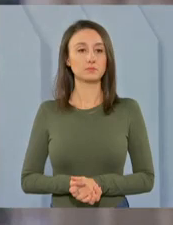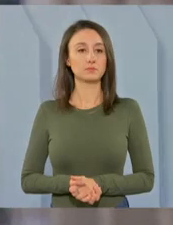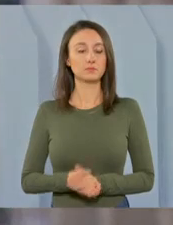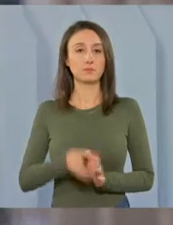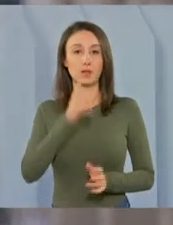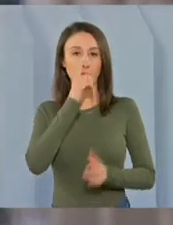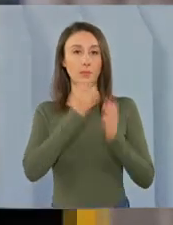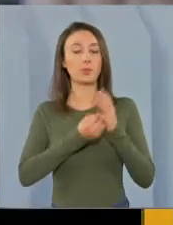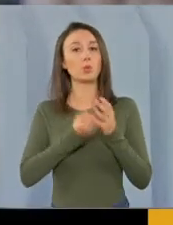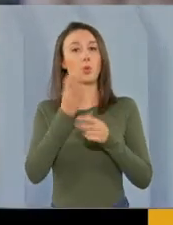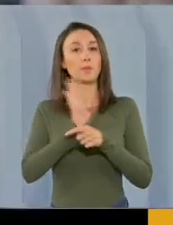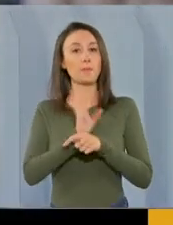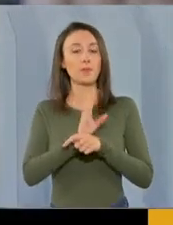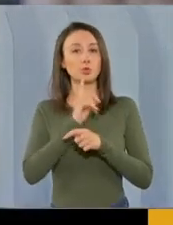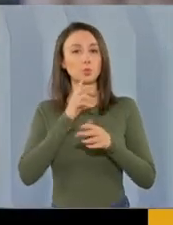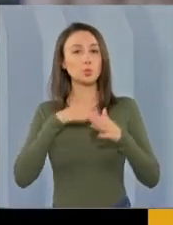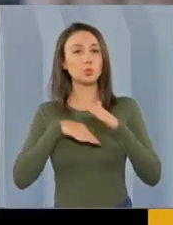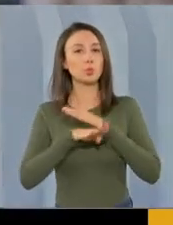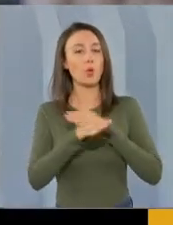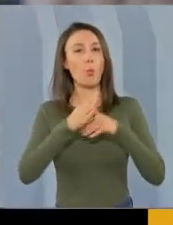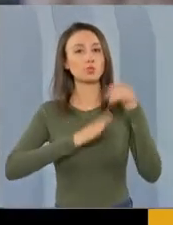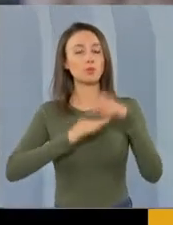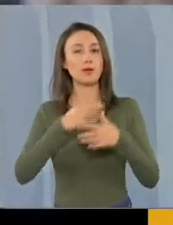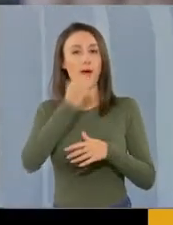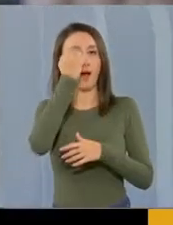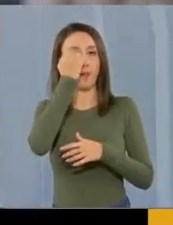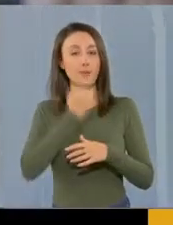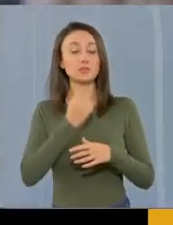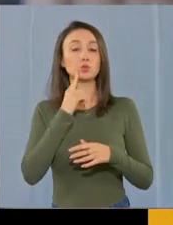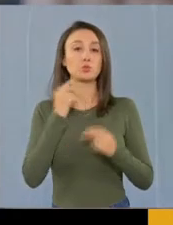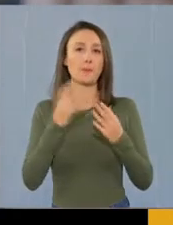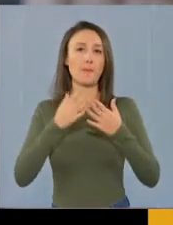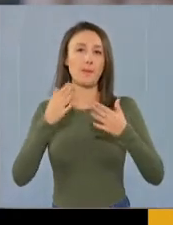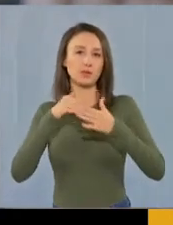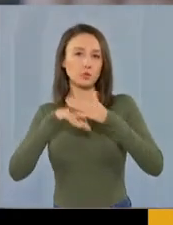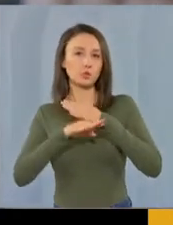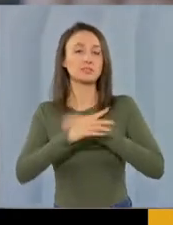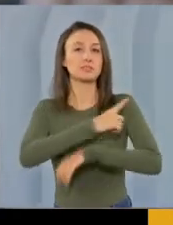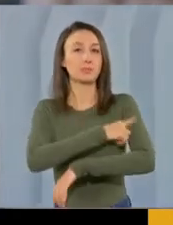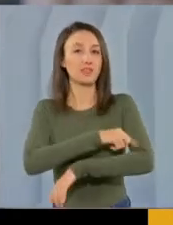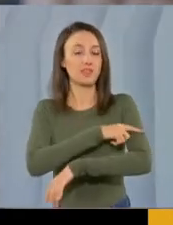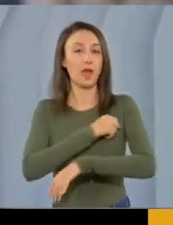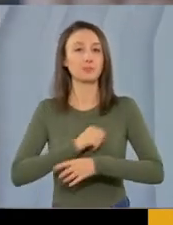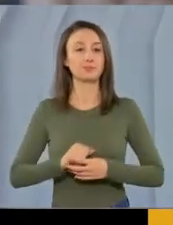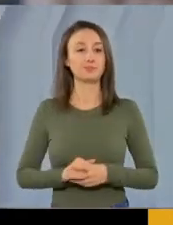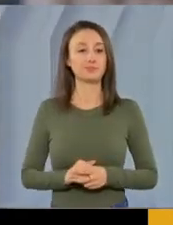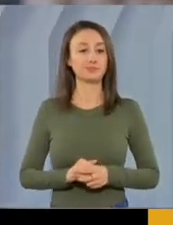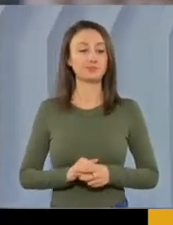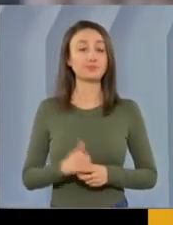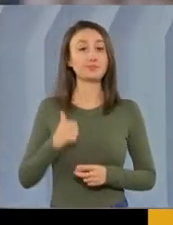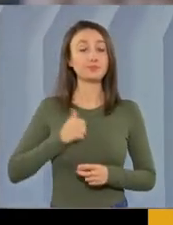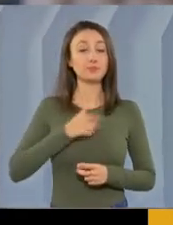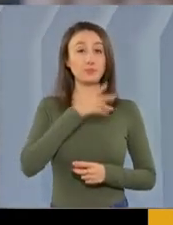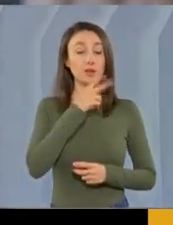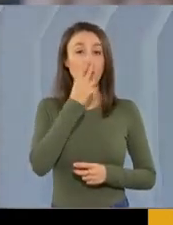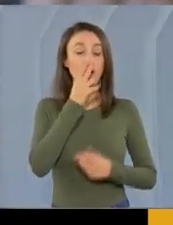au apărut noi imagini cu tunelurile construite de Hamas sub cel mai mare spital din Gaza armata israeliană le numește